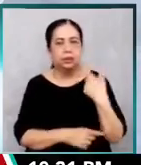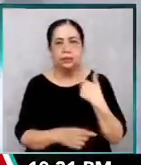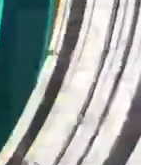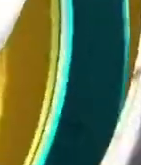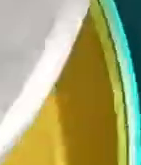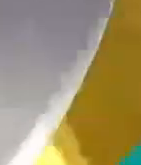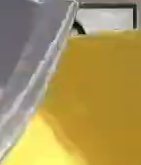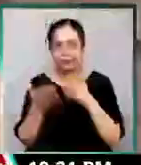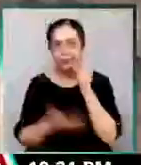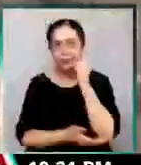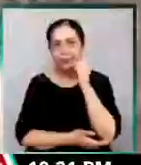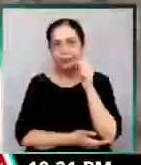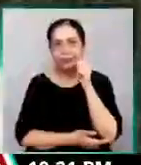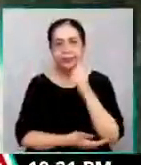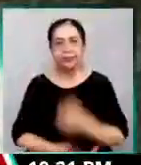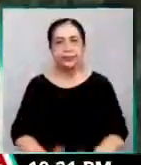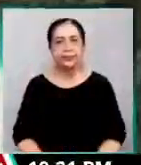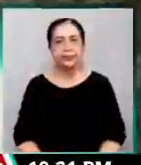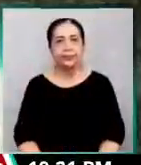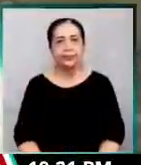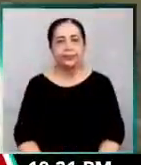Aguinaldo.